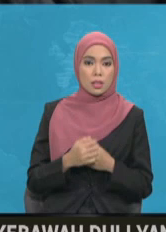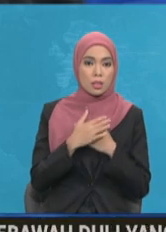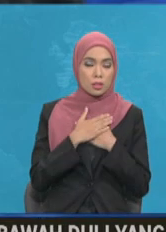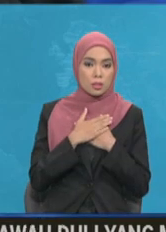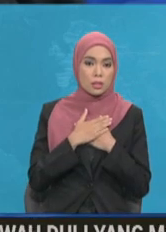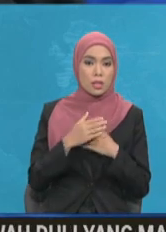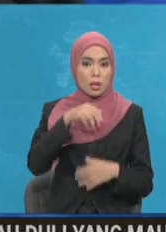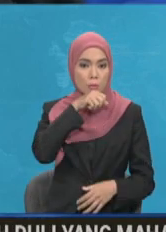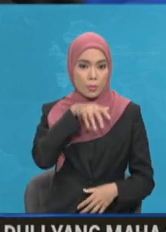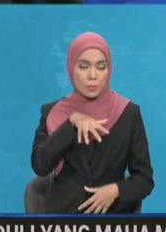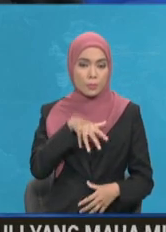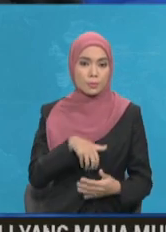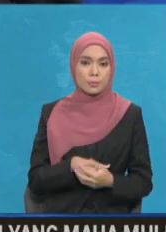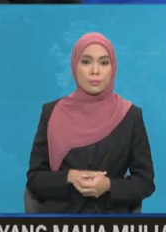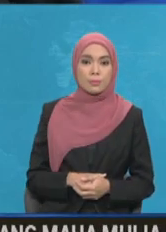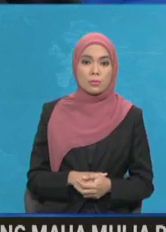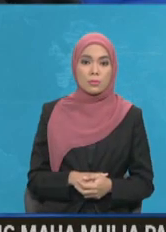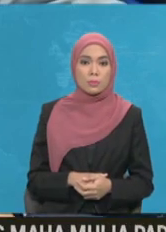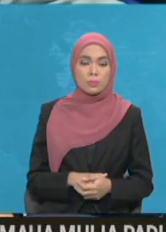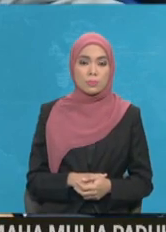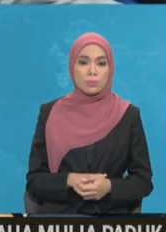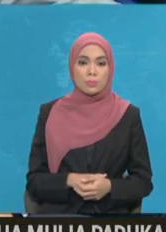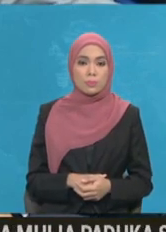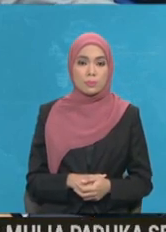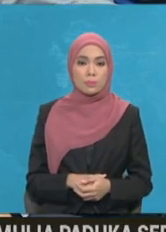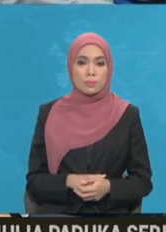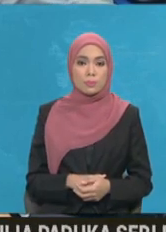jabatan custom dan eksis di Raja